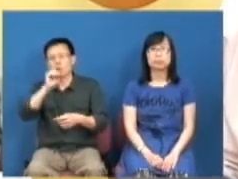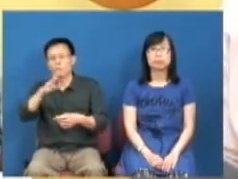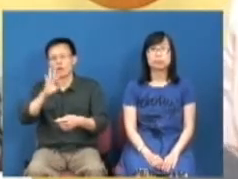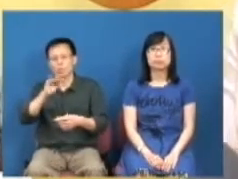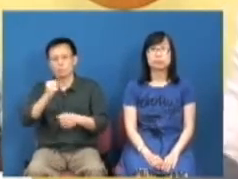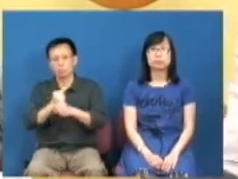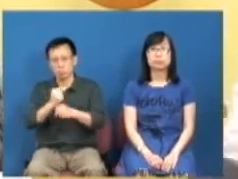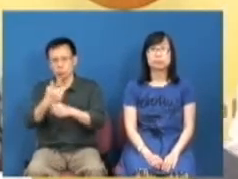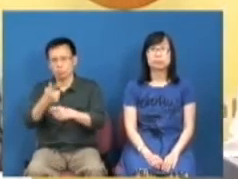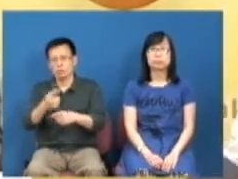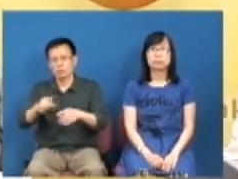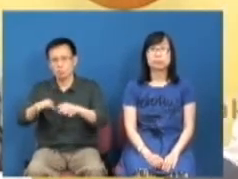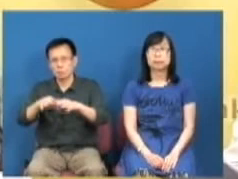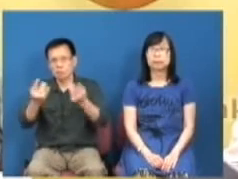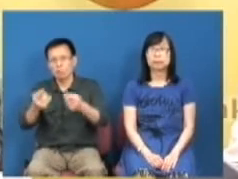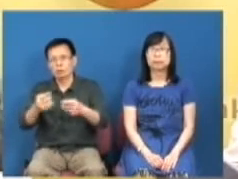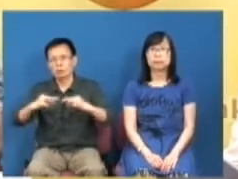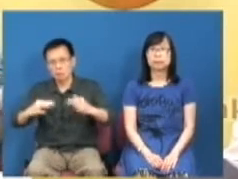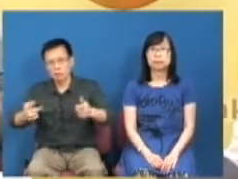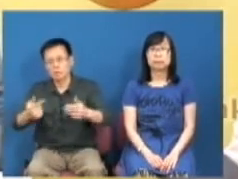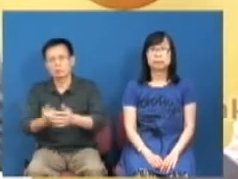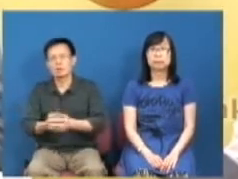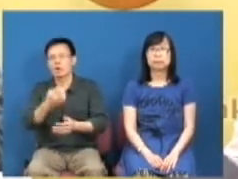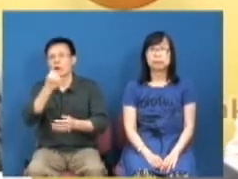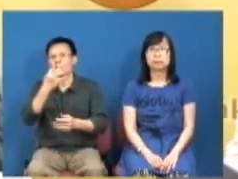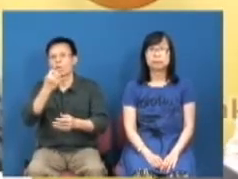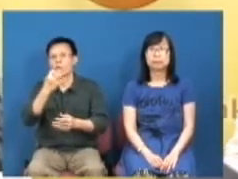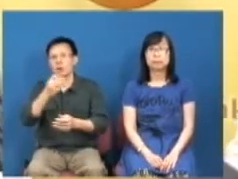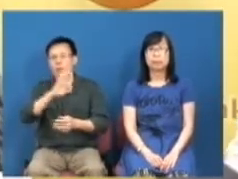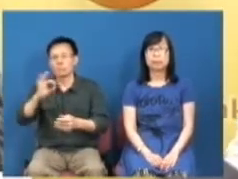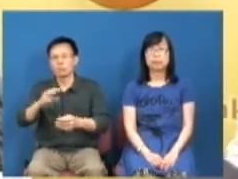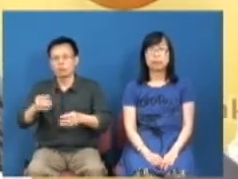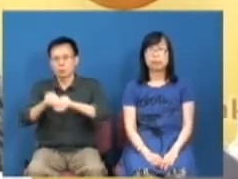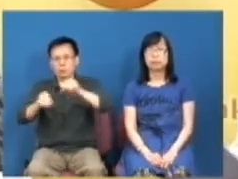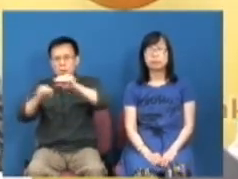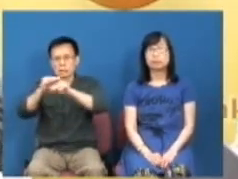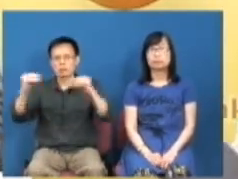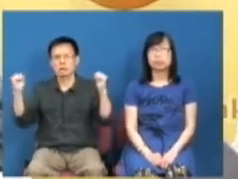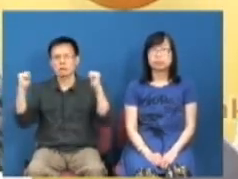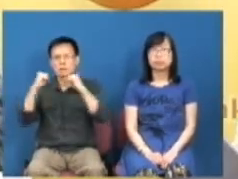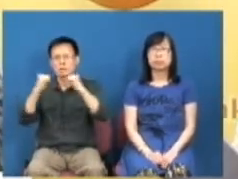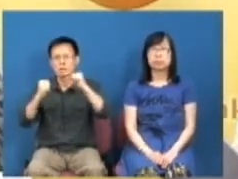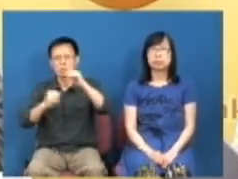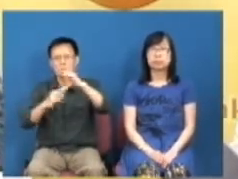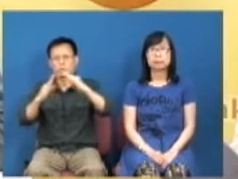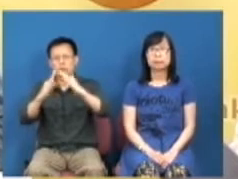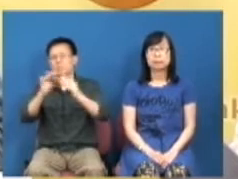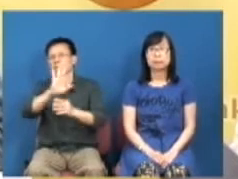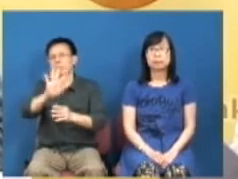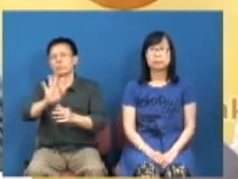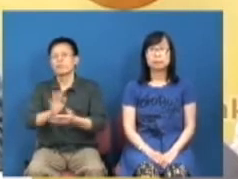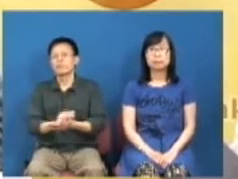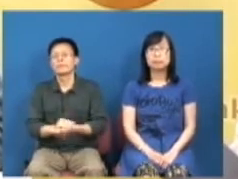啲嘢嘅開拓到。咁但係當然香港就唔會搞個體育館出嚟噶啦。咁其實香港只係想諗住就